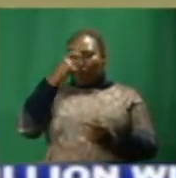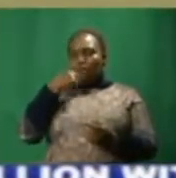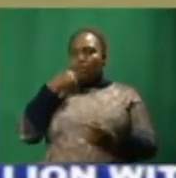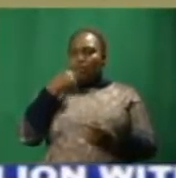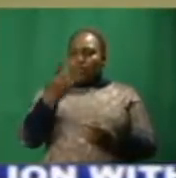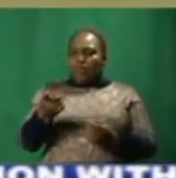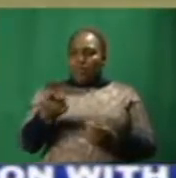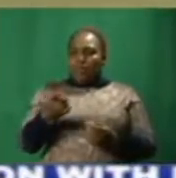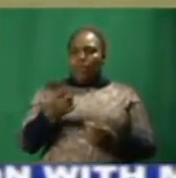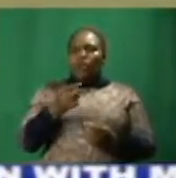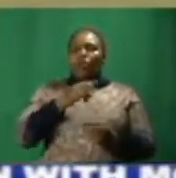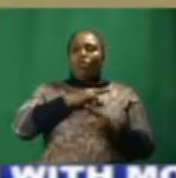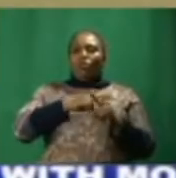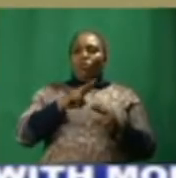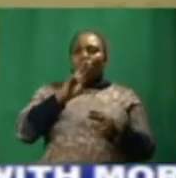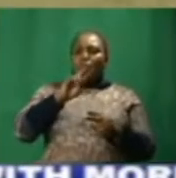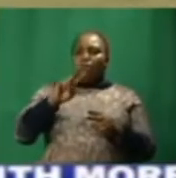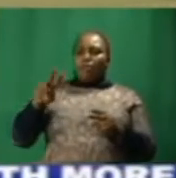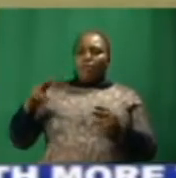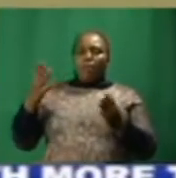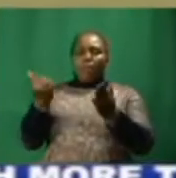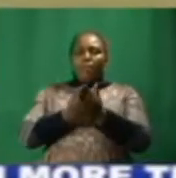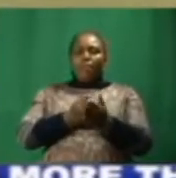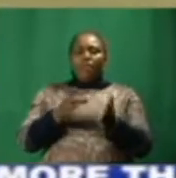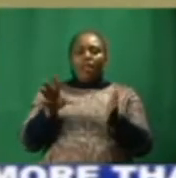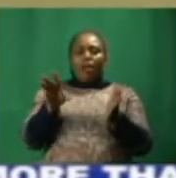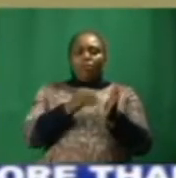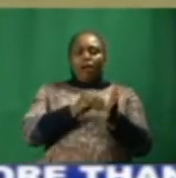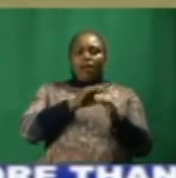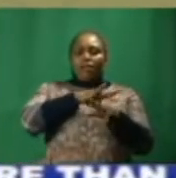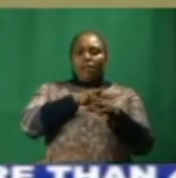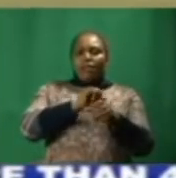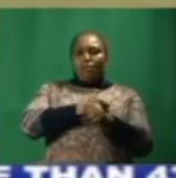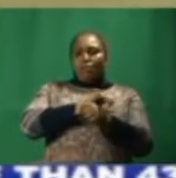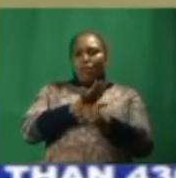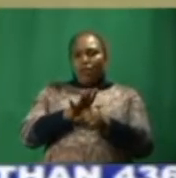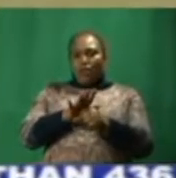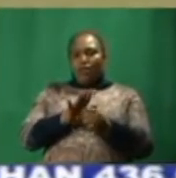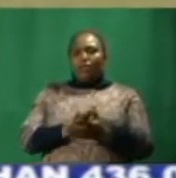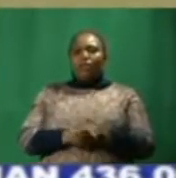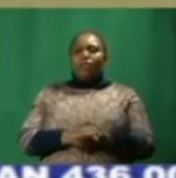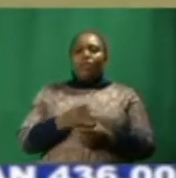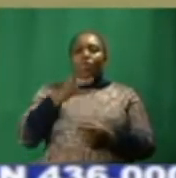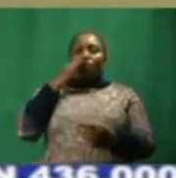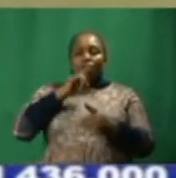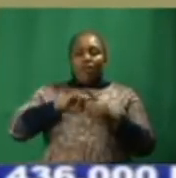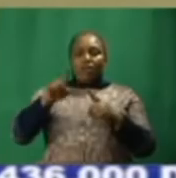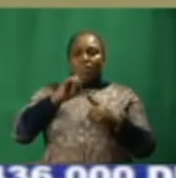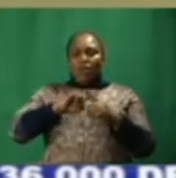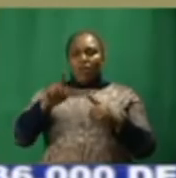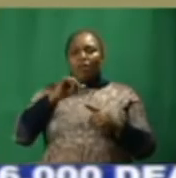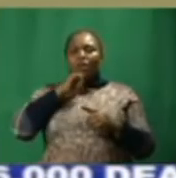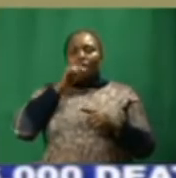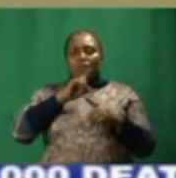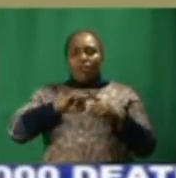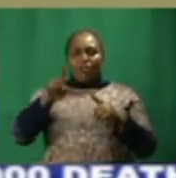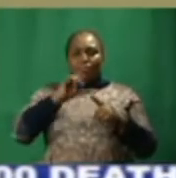kuze kuthi bangatoti khanza sebathola lo mkhuhlane bese kuthi kubuya lemidlalo bangasakhoni